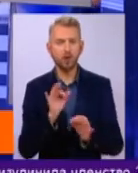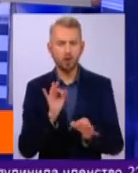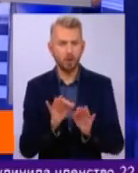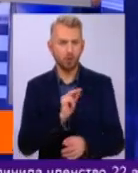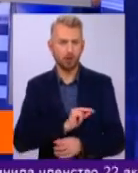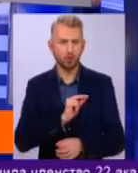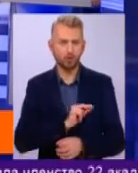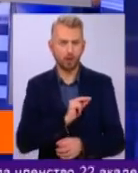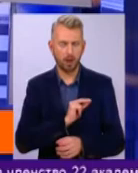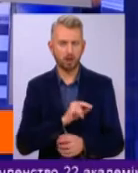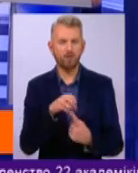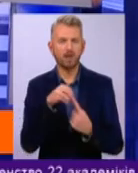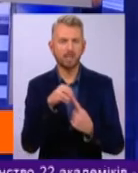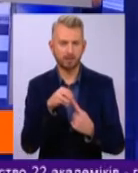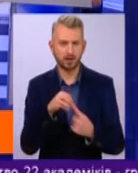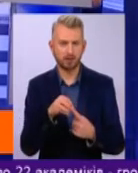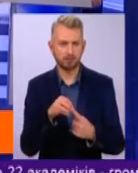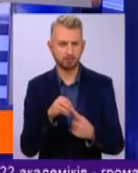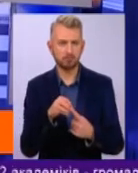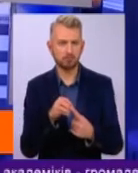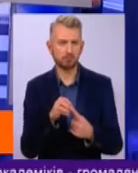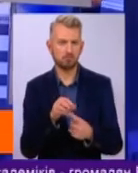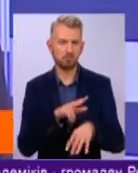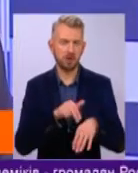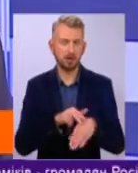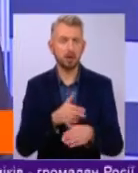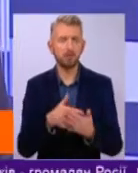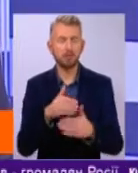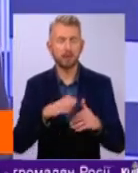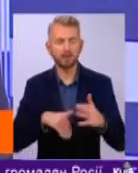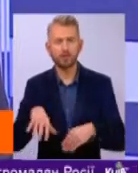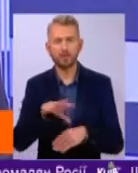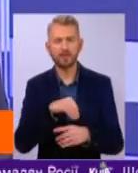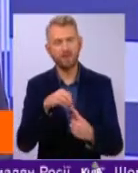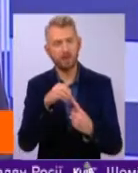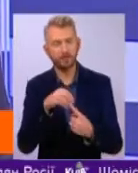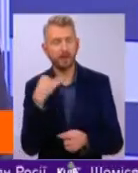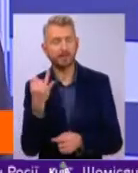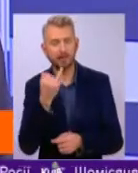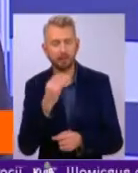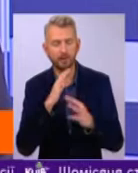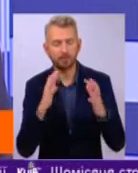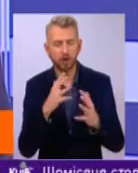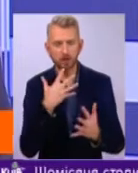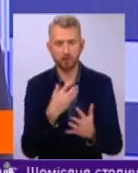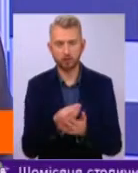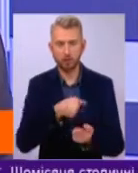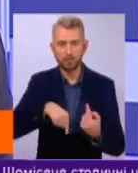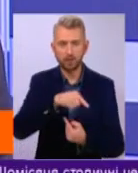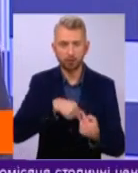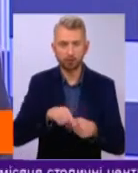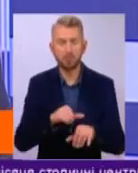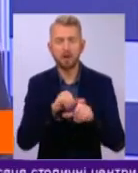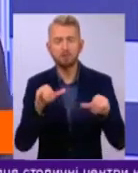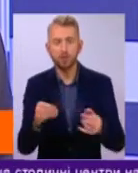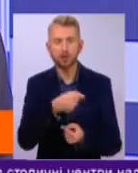роботу верхівки правоохоронної системи. Чому? Тому що фактично вся верхівка правоохоронної системи зацікавлена так само в збереженні свого власного бізнесу, примноження